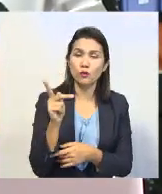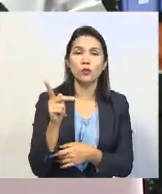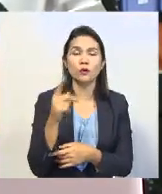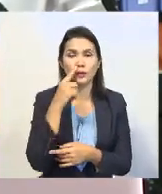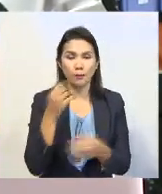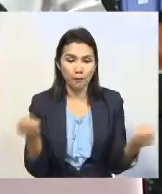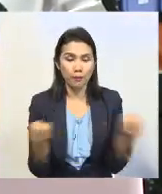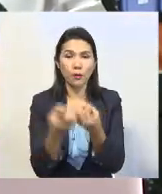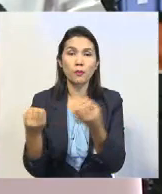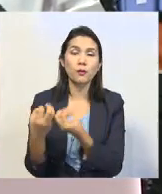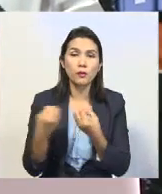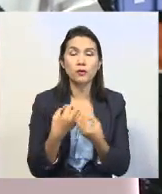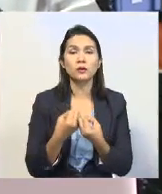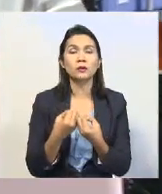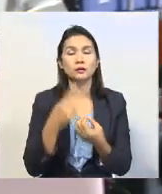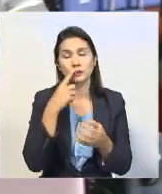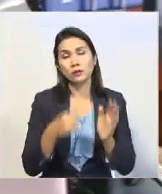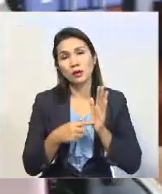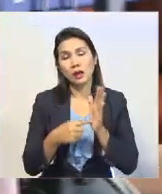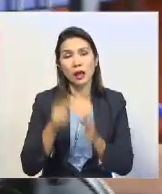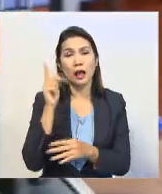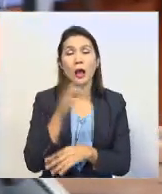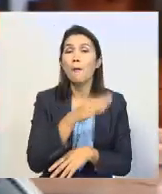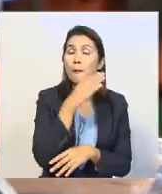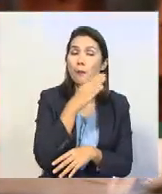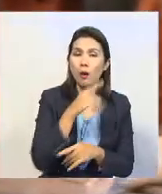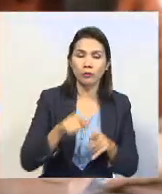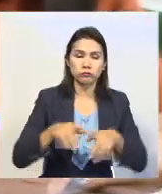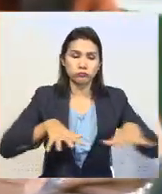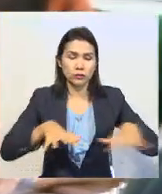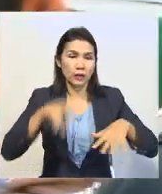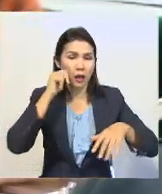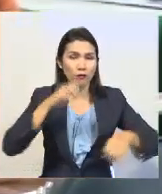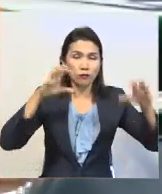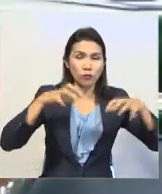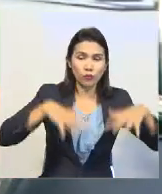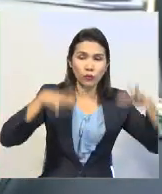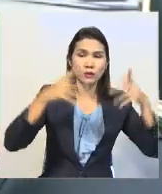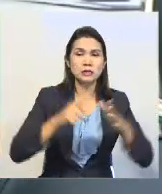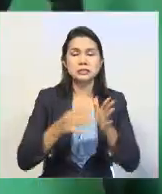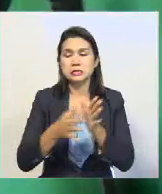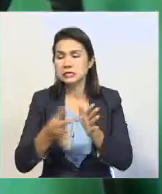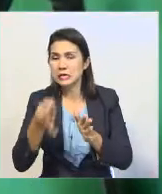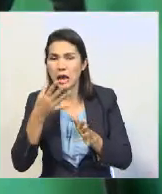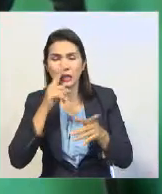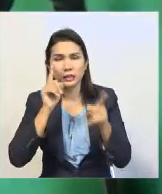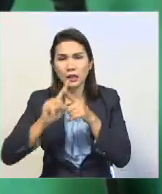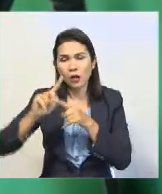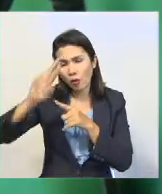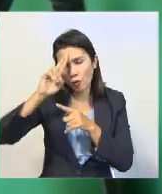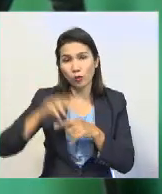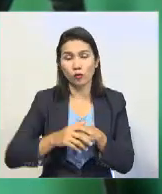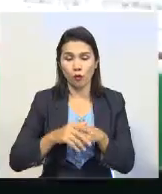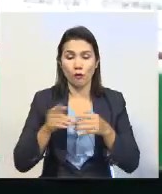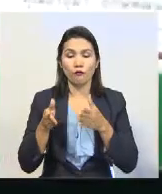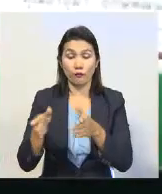กระทบที่เกิดขึ้นเนี่ยนะคะไม่ว่าจะเป็นข่าวปลอมเกี่ยวกับภัยพิบัติยาเสพติดยารักษาโรคต่างๆหน่วยงานที่เกี่ยว